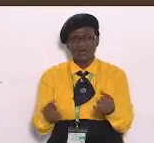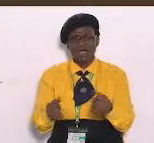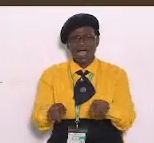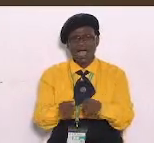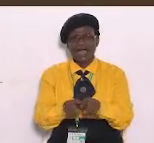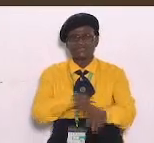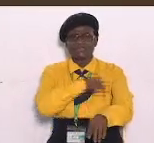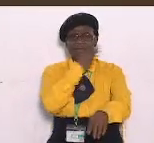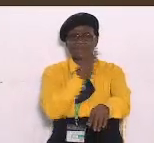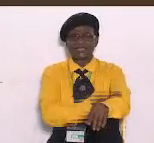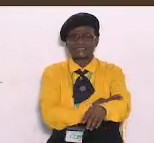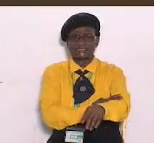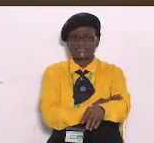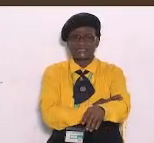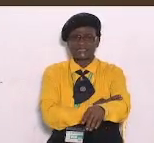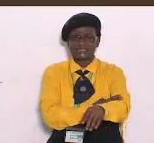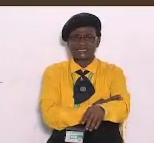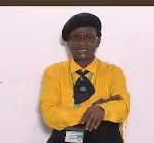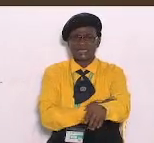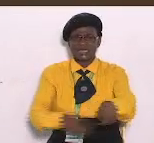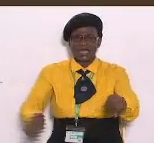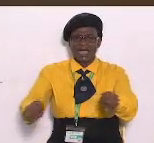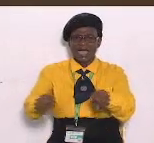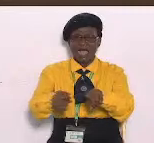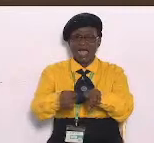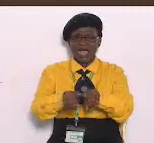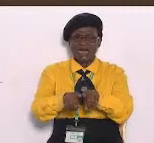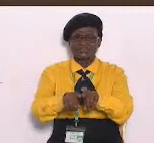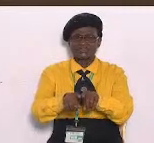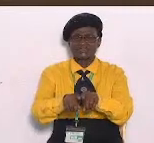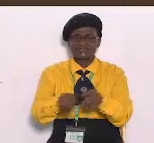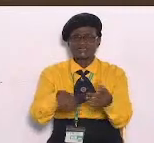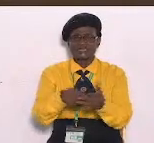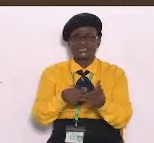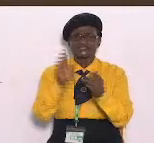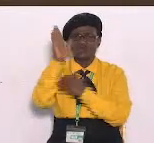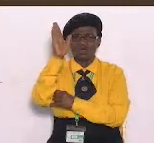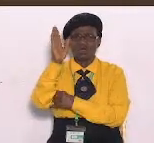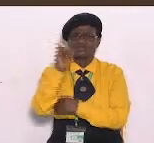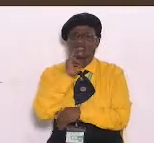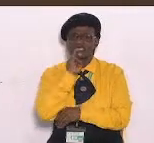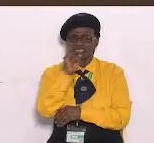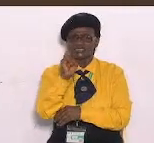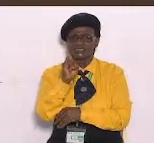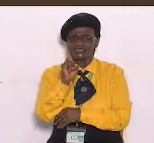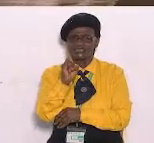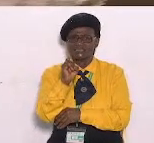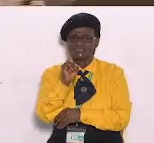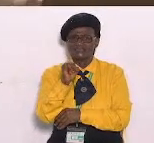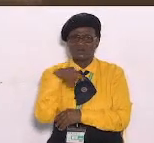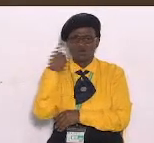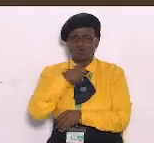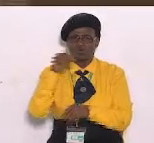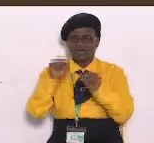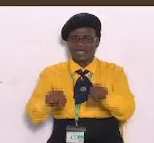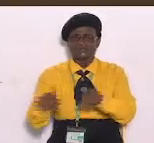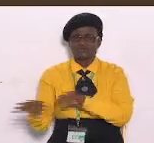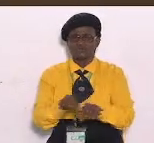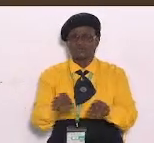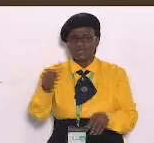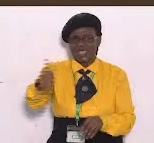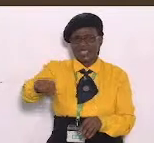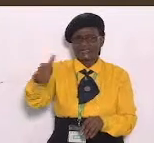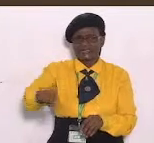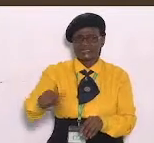amen maintenant comme grand est ce Dieu qui peut